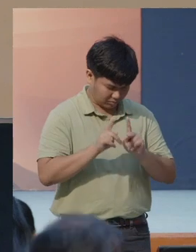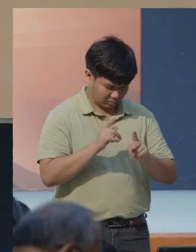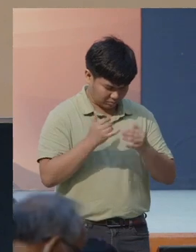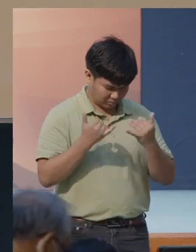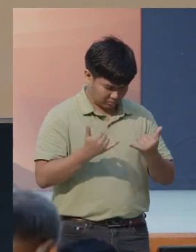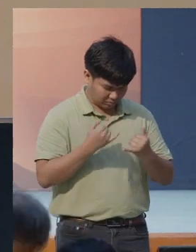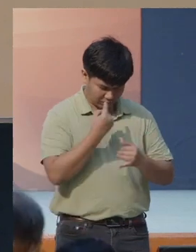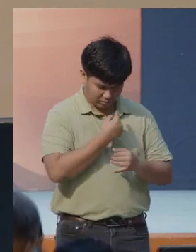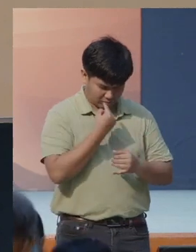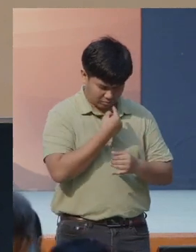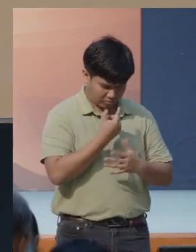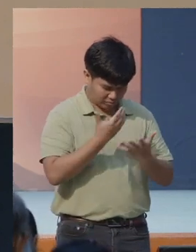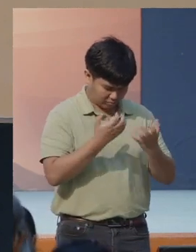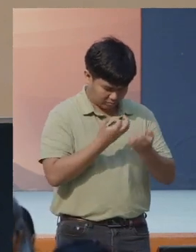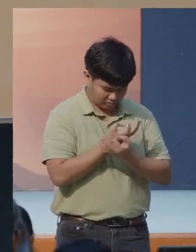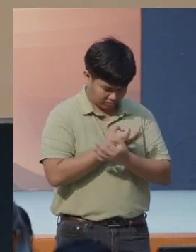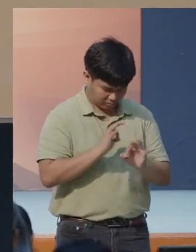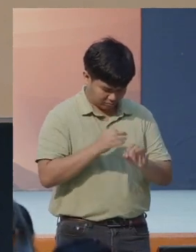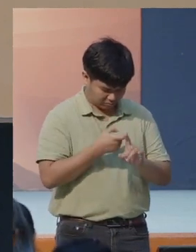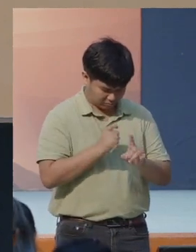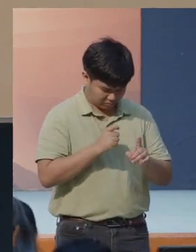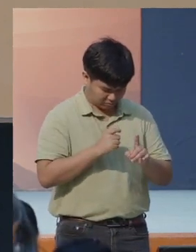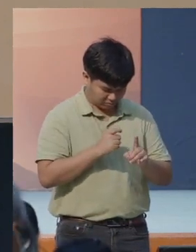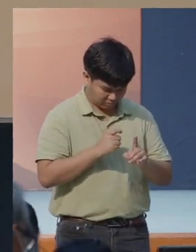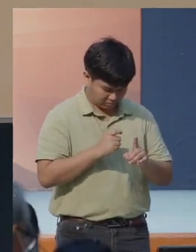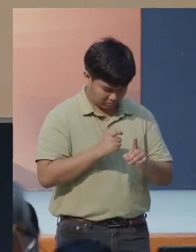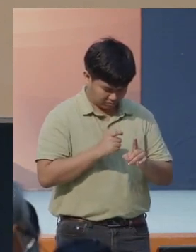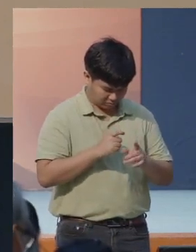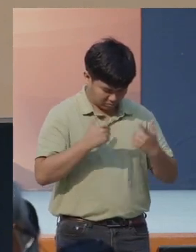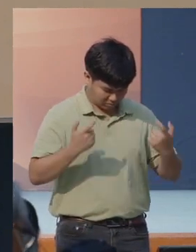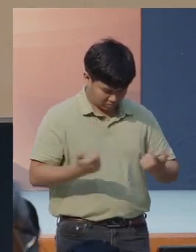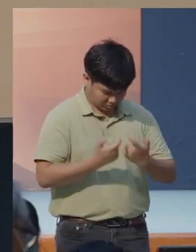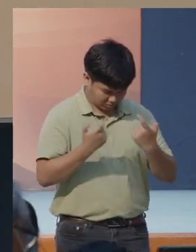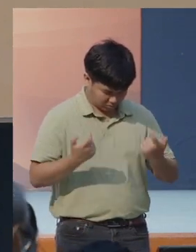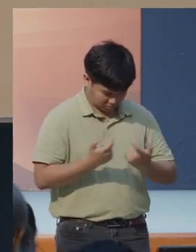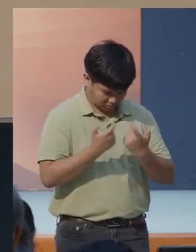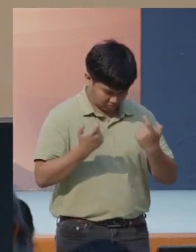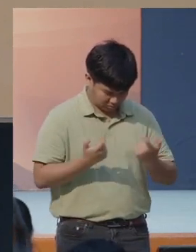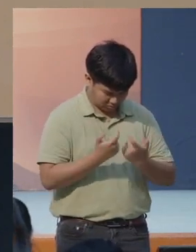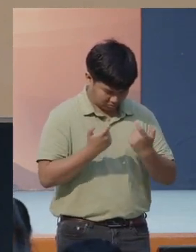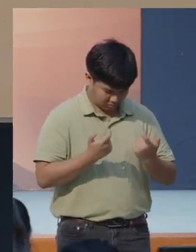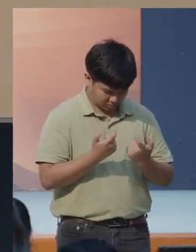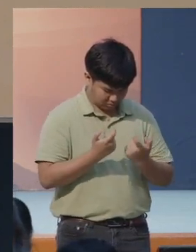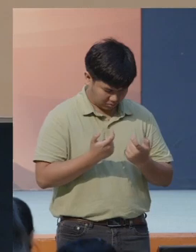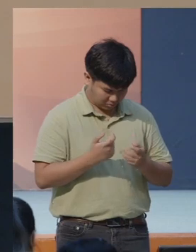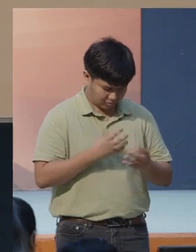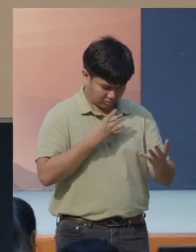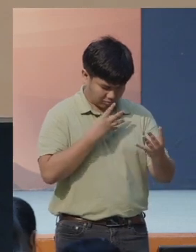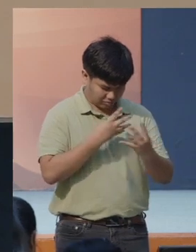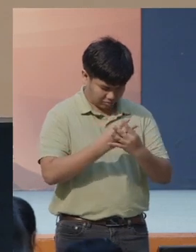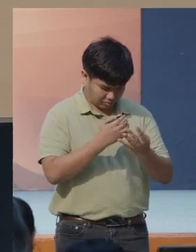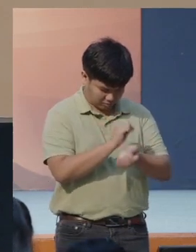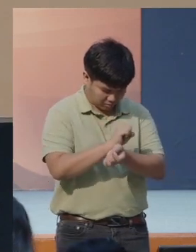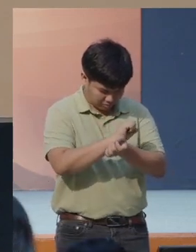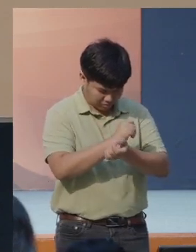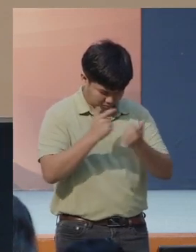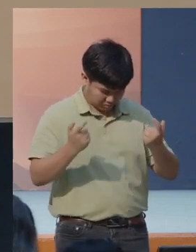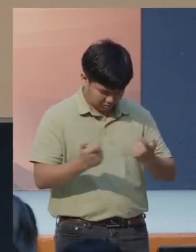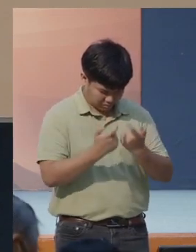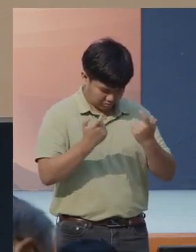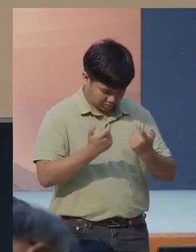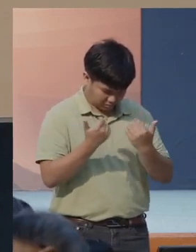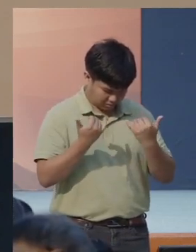na nais ng mapalaya sa kanilang mga kasalanan, na prisoner ngayon ng kanilang